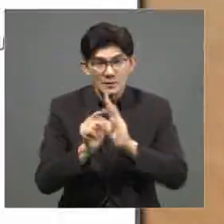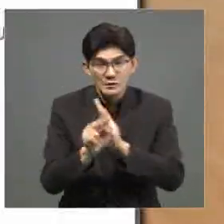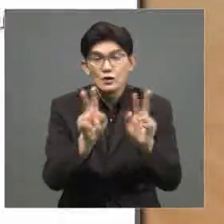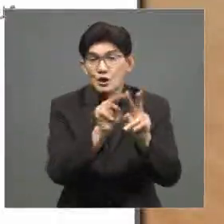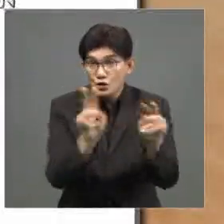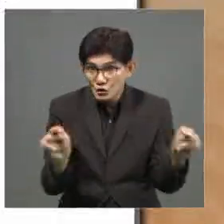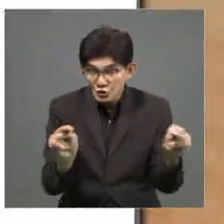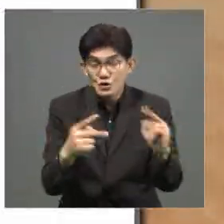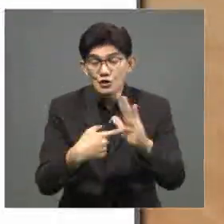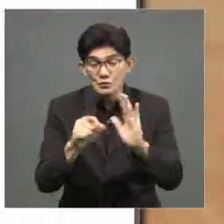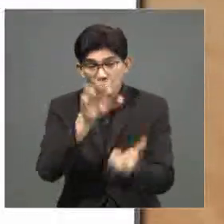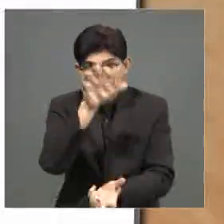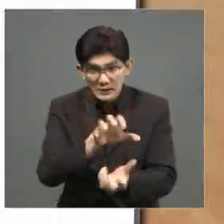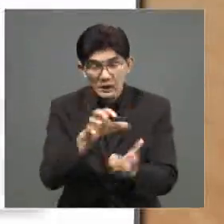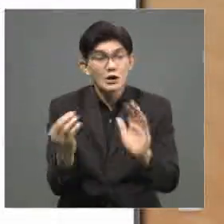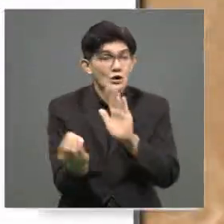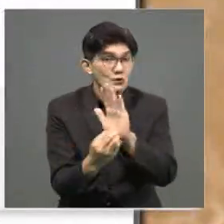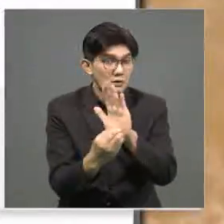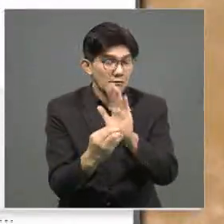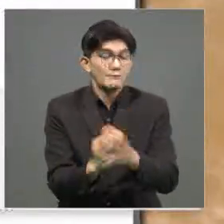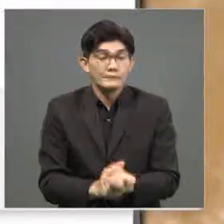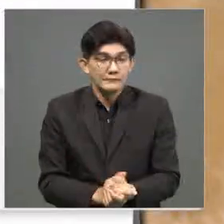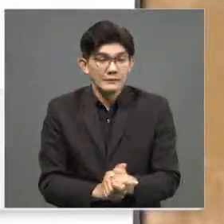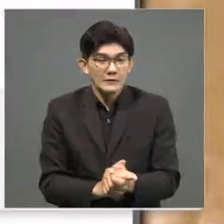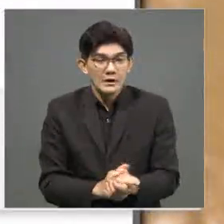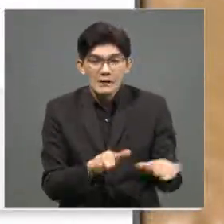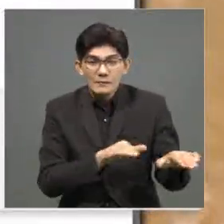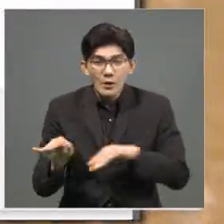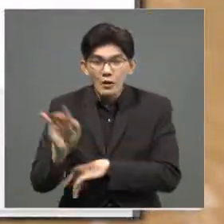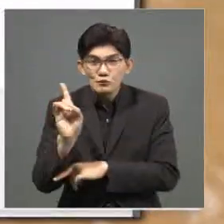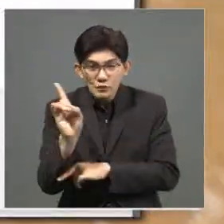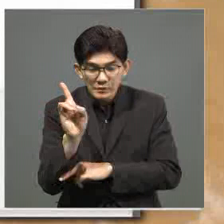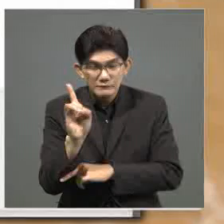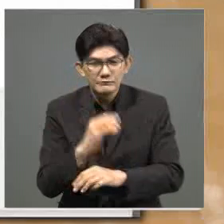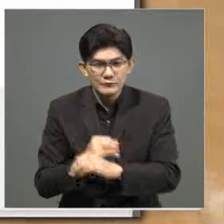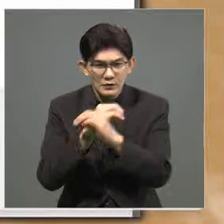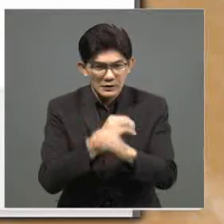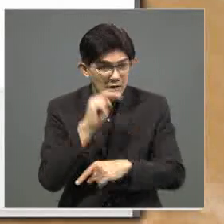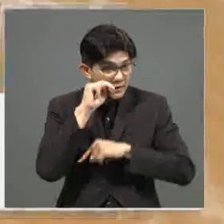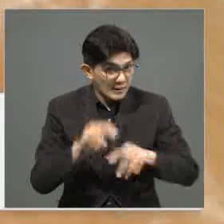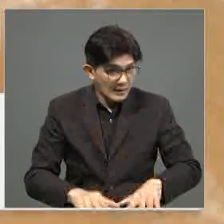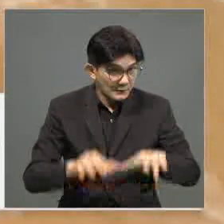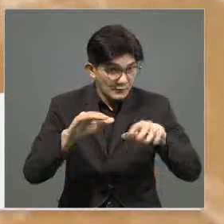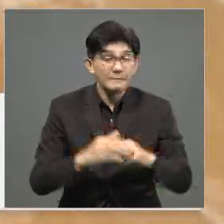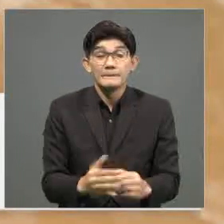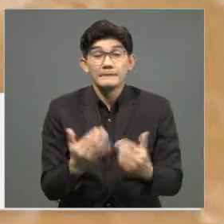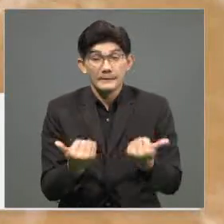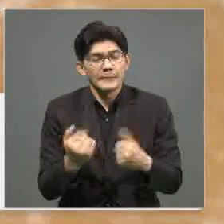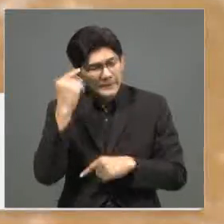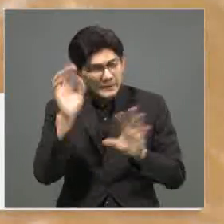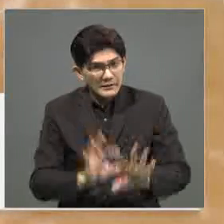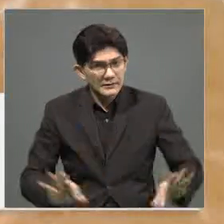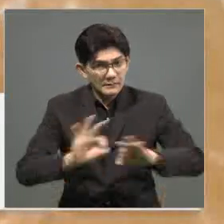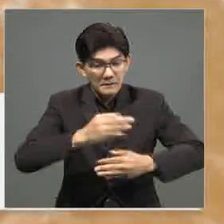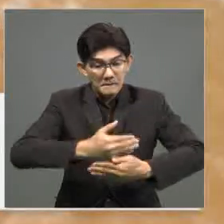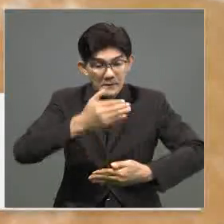นทบุรีสมุทรปราการและกรุงเทพมหานครให้เตรียมพร้อมรับมือเนื่องจากว่ากรมชลประทานเนี่ยมีความจำเป็นต้อง